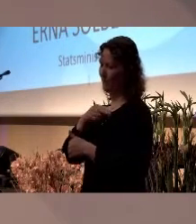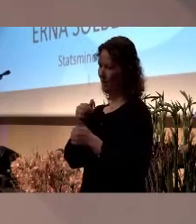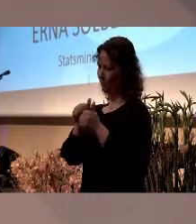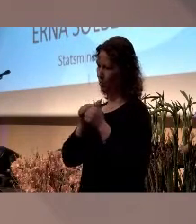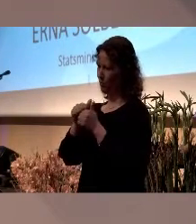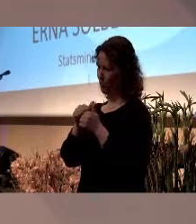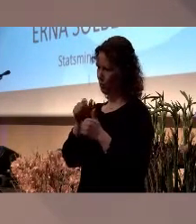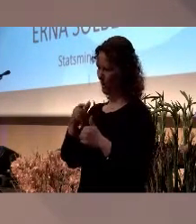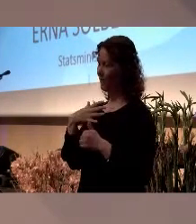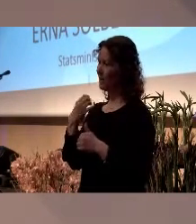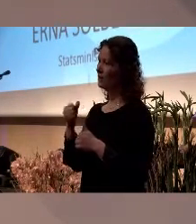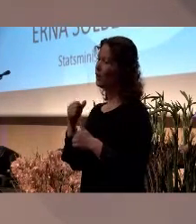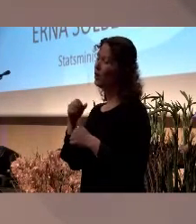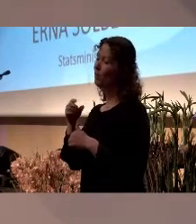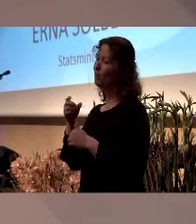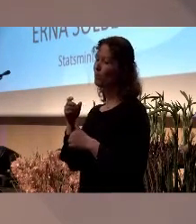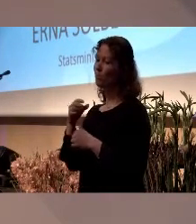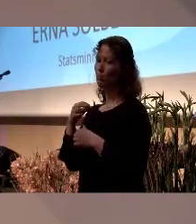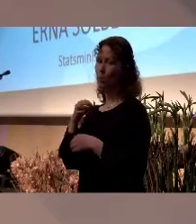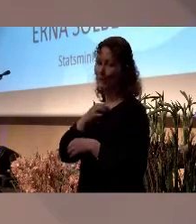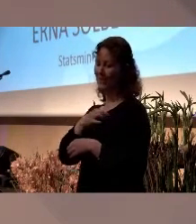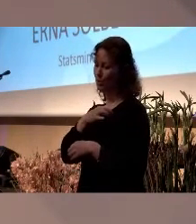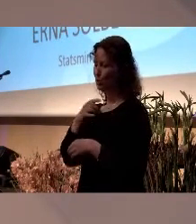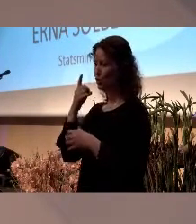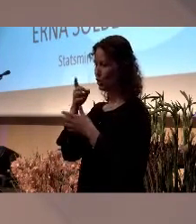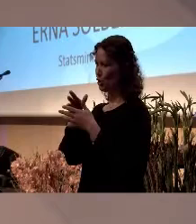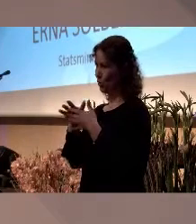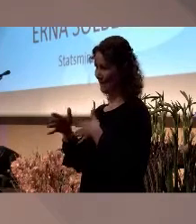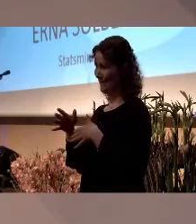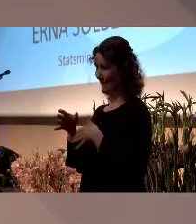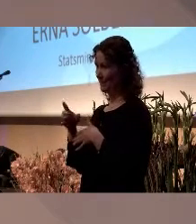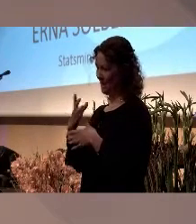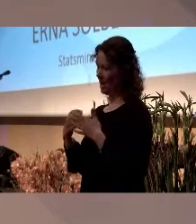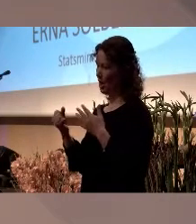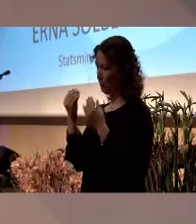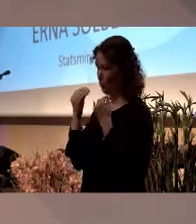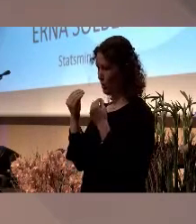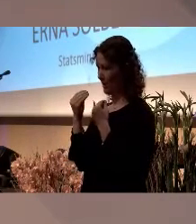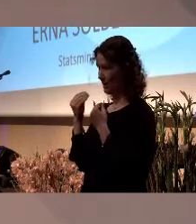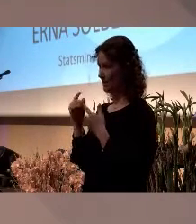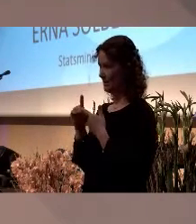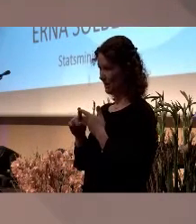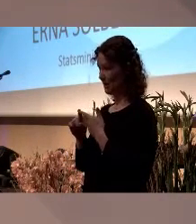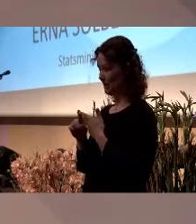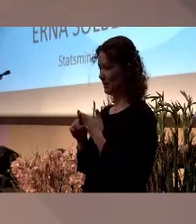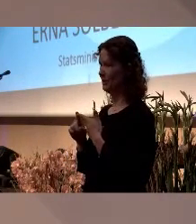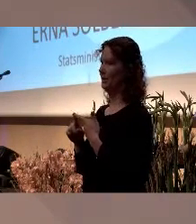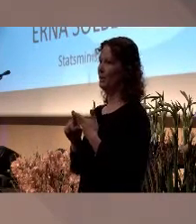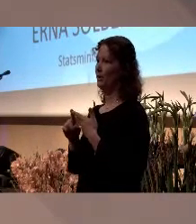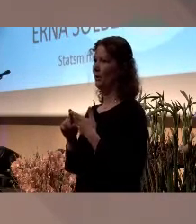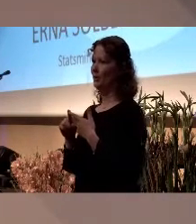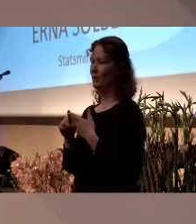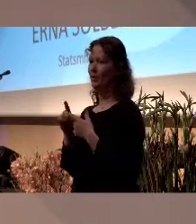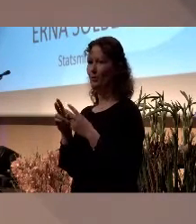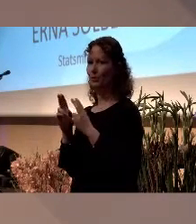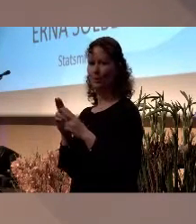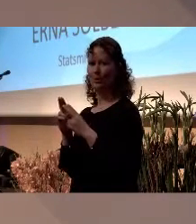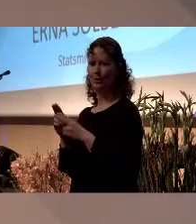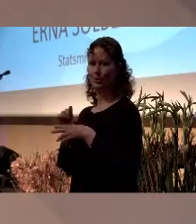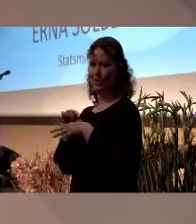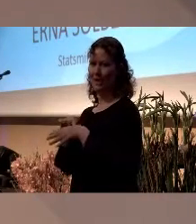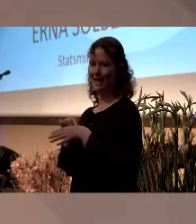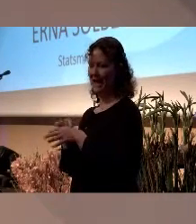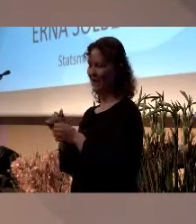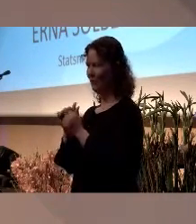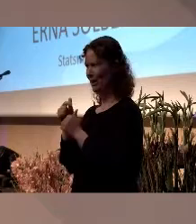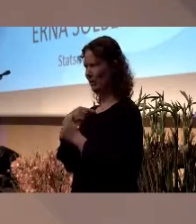har da profesjonssosiologi som en del av min utdannelse. Det bør jo også Legeforeningen tenke over. Jeg har egentlig morret meg litt med